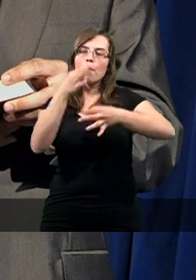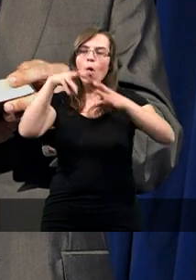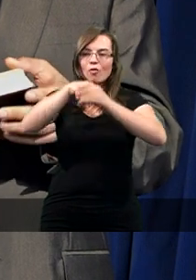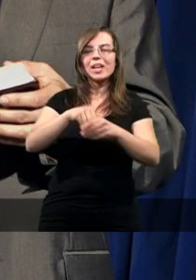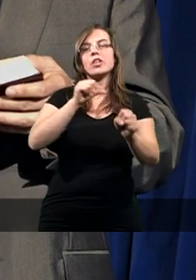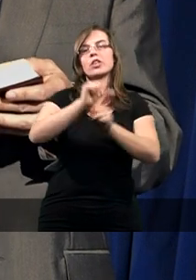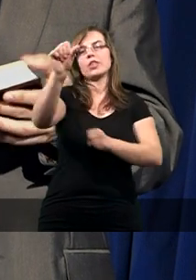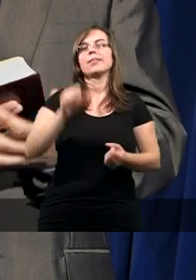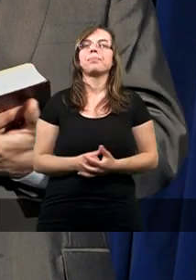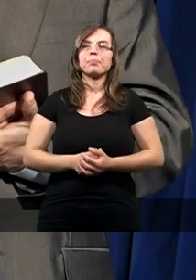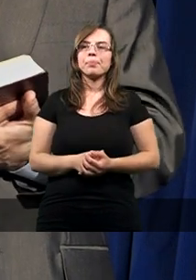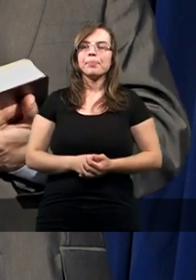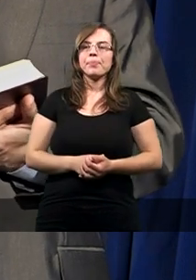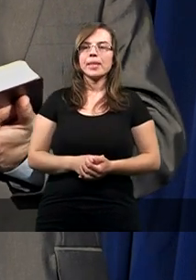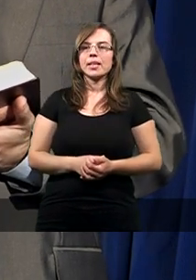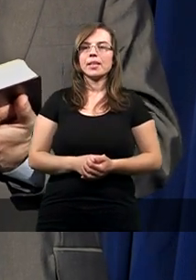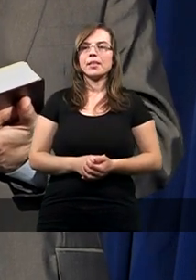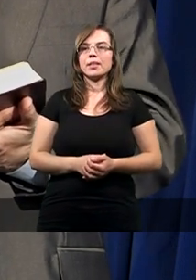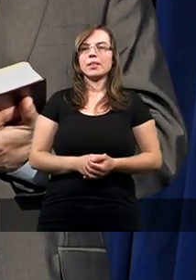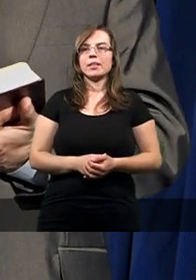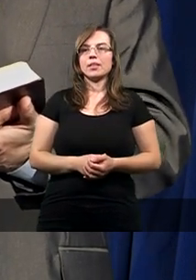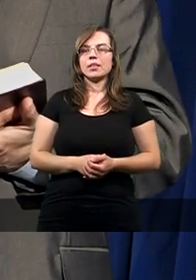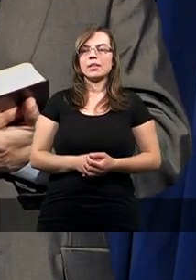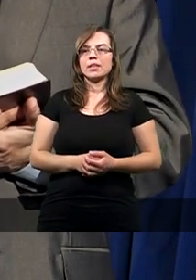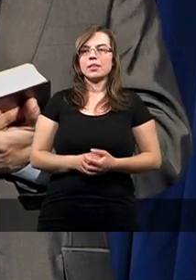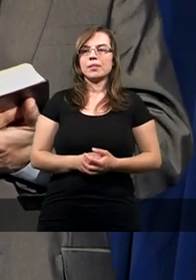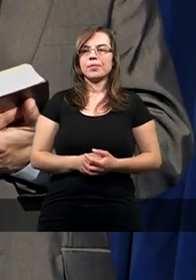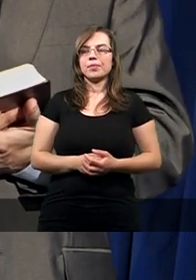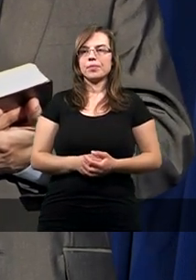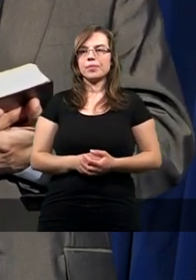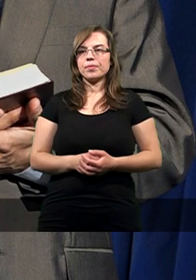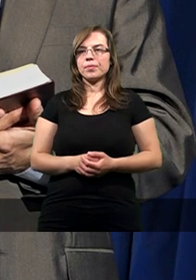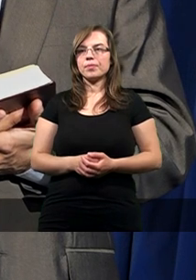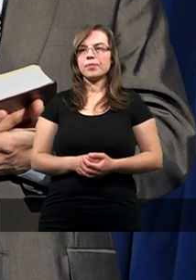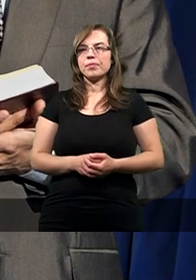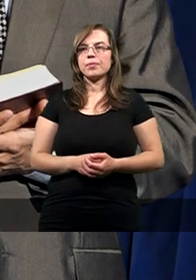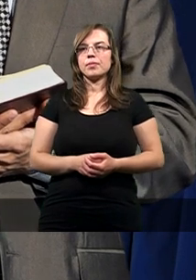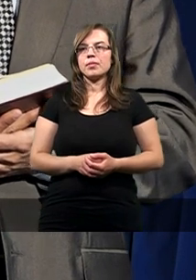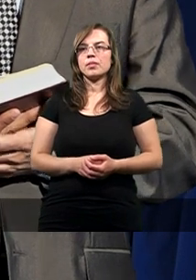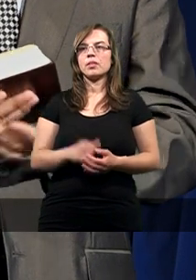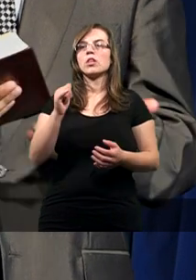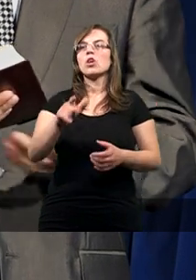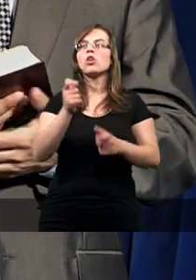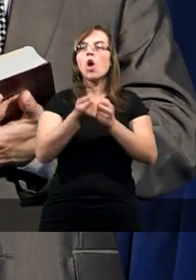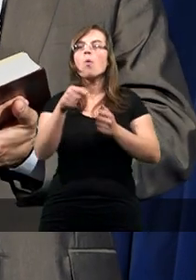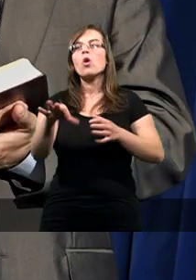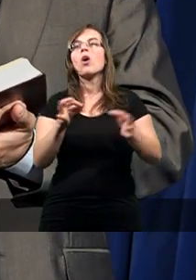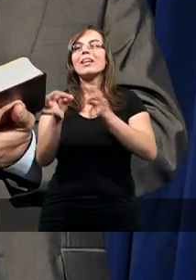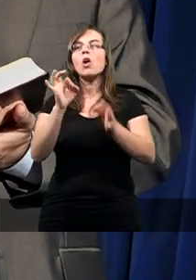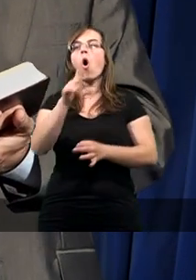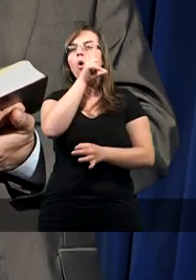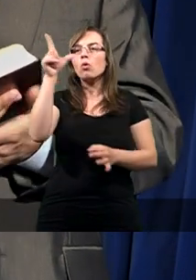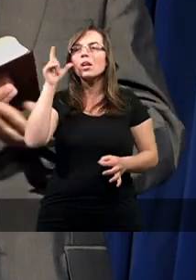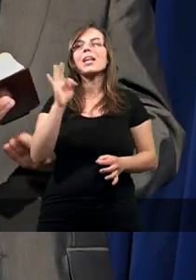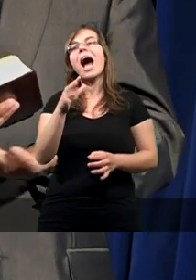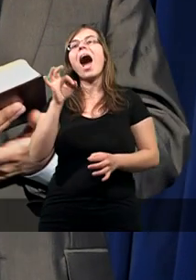opowieści. Stories about people and how their meeting God made a difference in their lives. Są to historie o